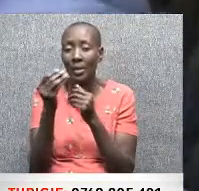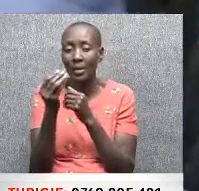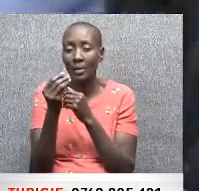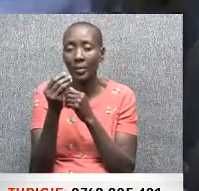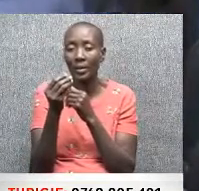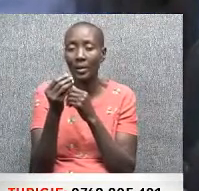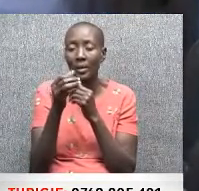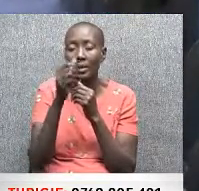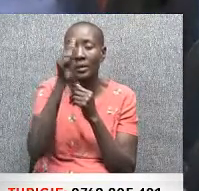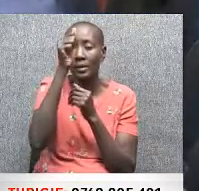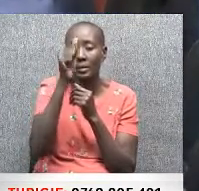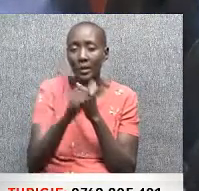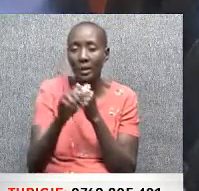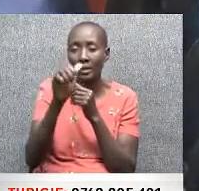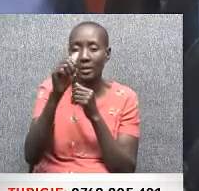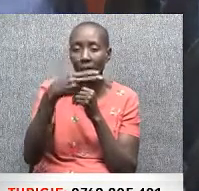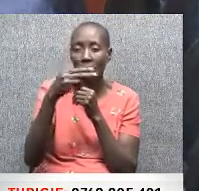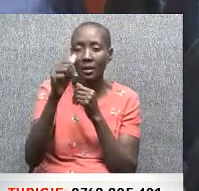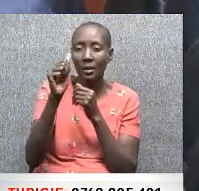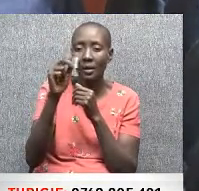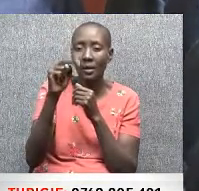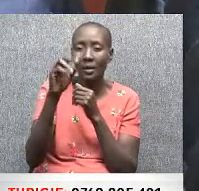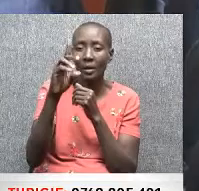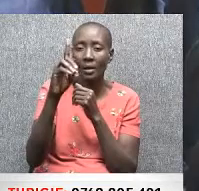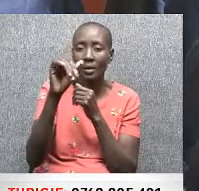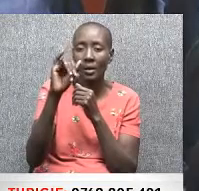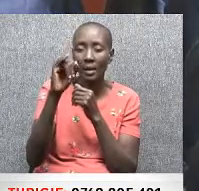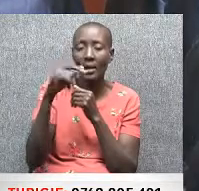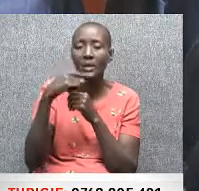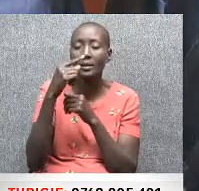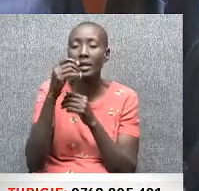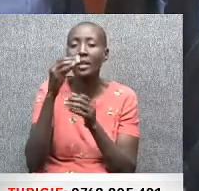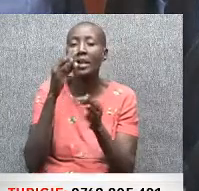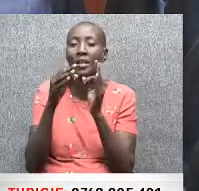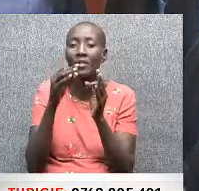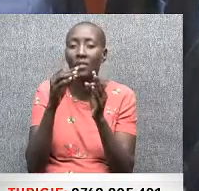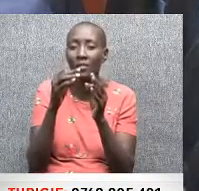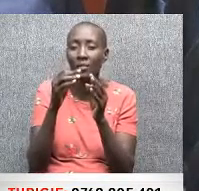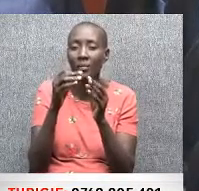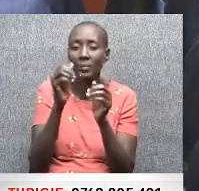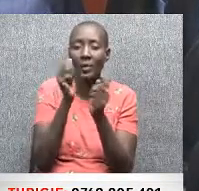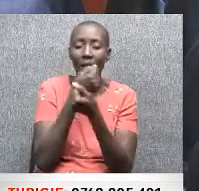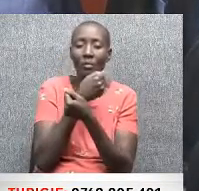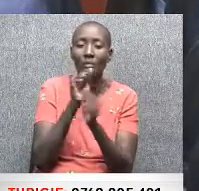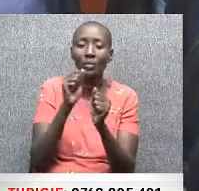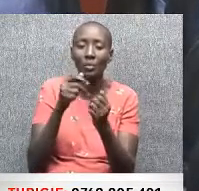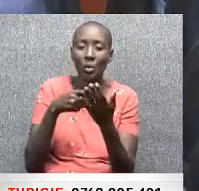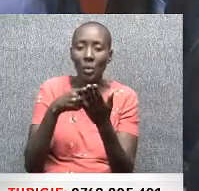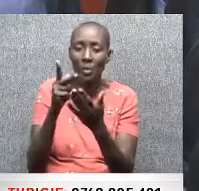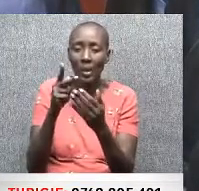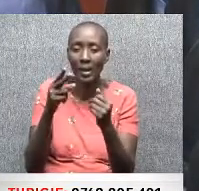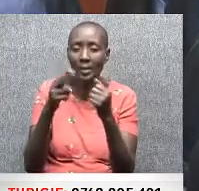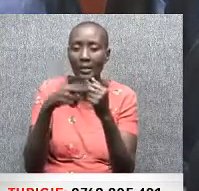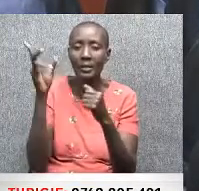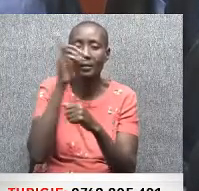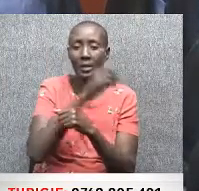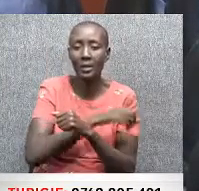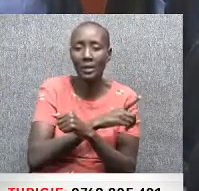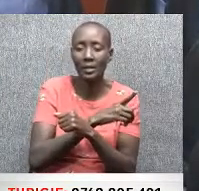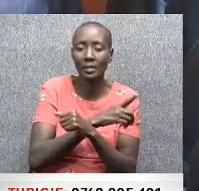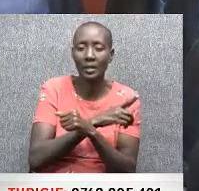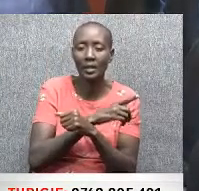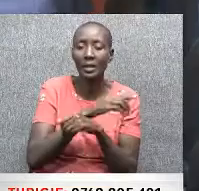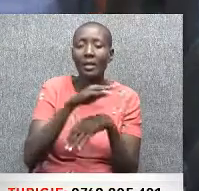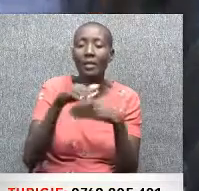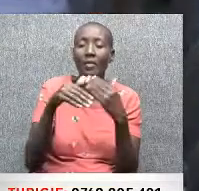Jaji Andai alisema kwamba iwapo hawatalipa shilingi milioni 15 kabla ya siku 7 kukamilika, wakurugenzi wote